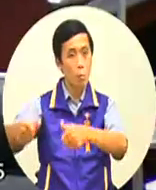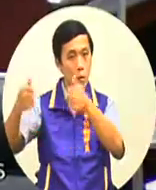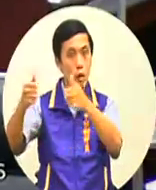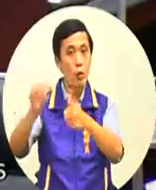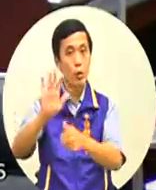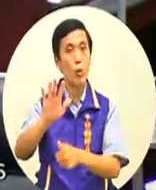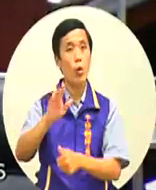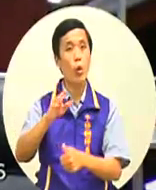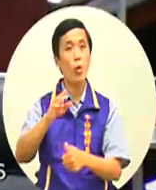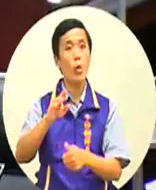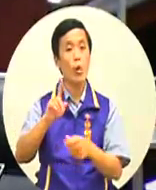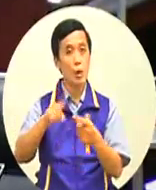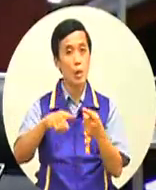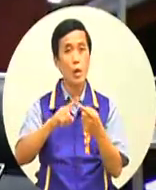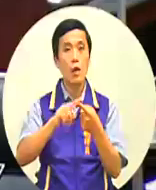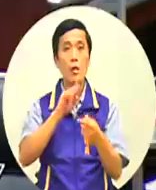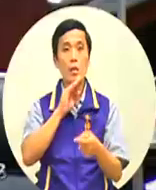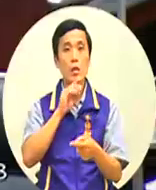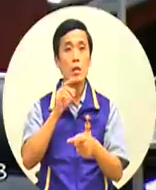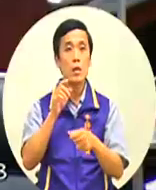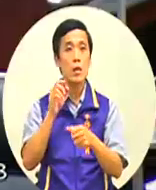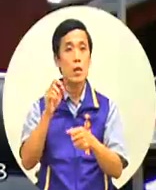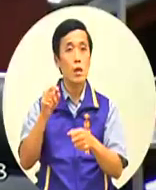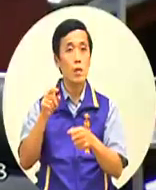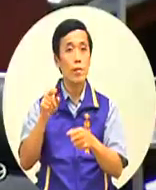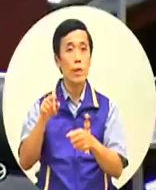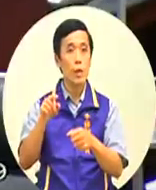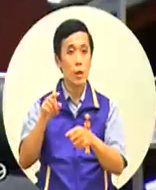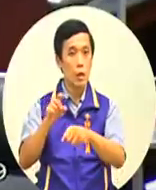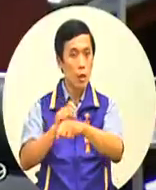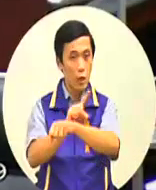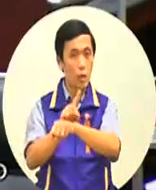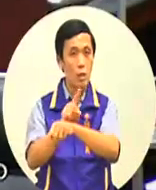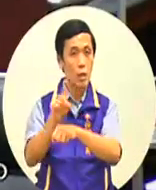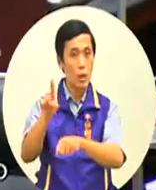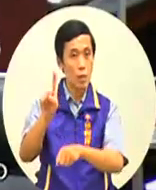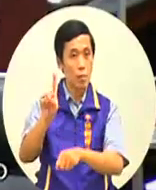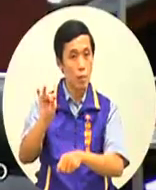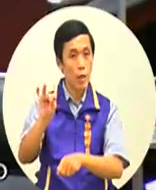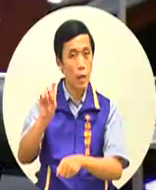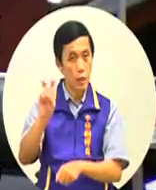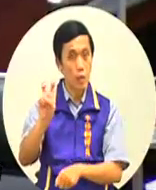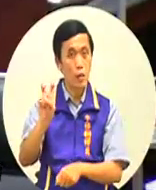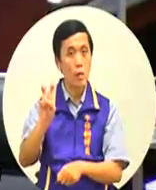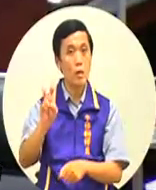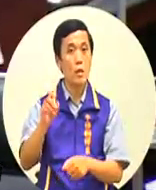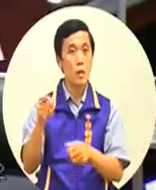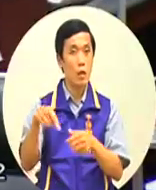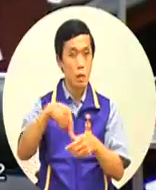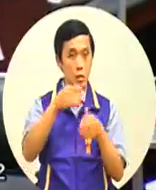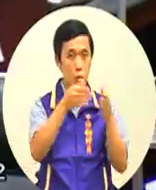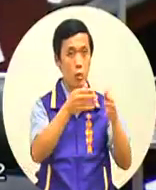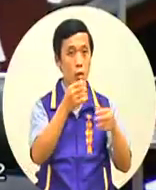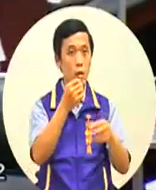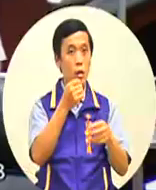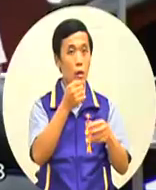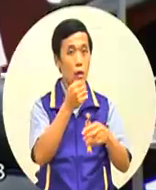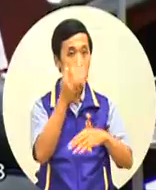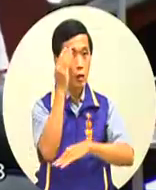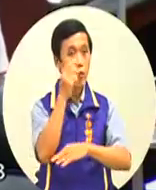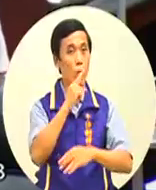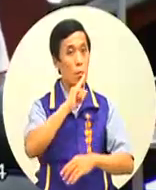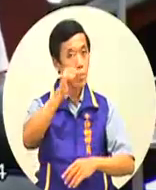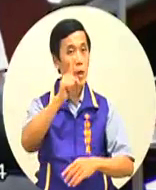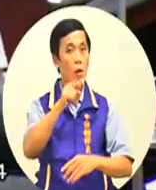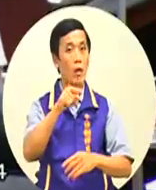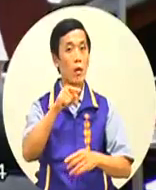就是买卖，我就120块，结果伊来跟你检举，讲唔来依照劳基法，礼拜天是